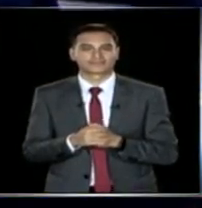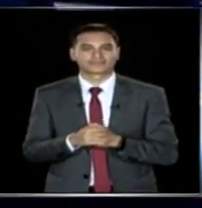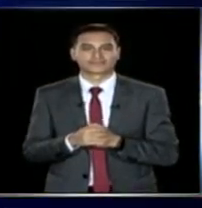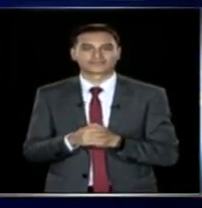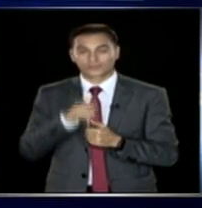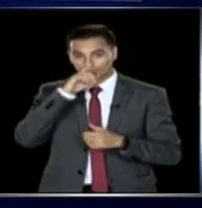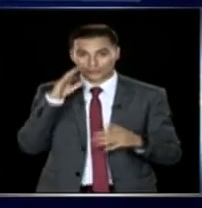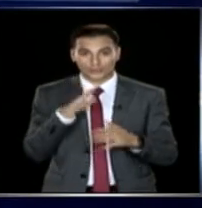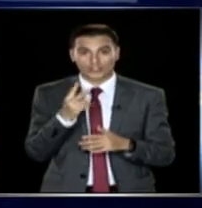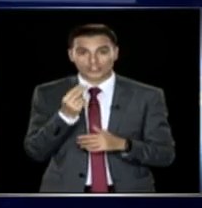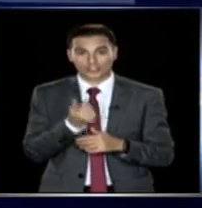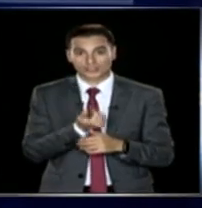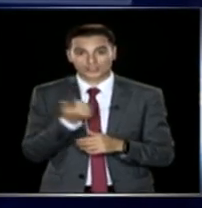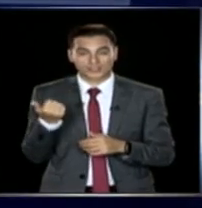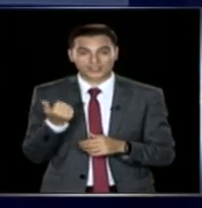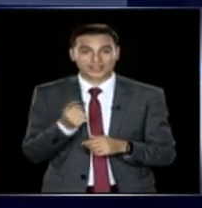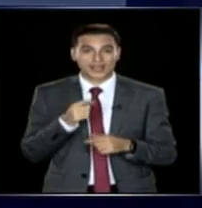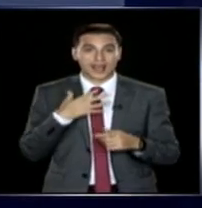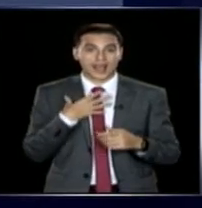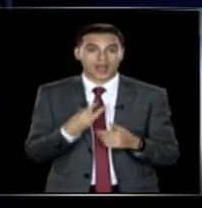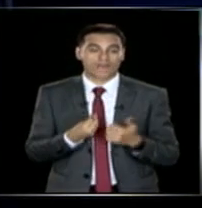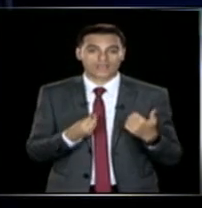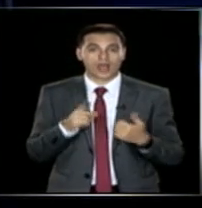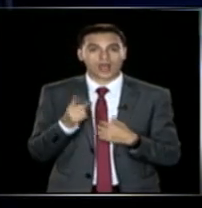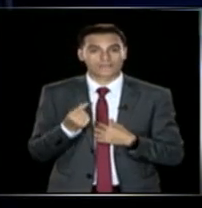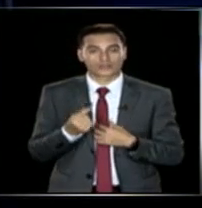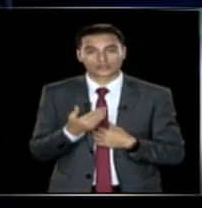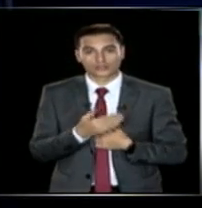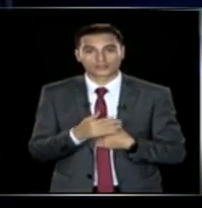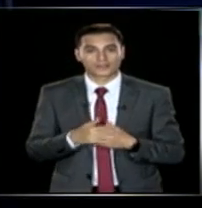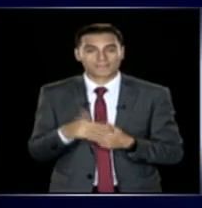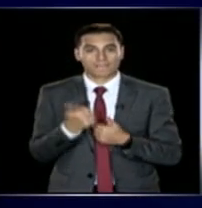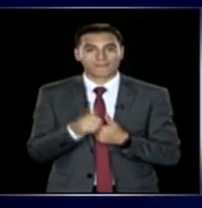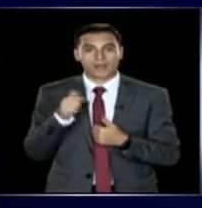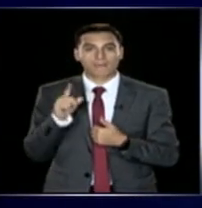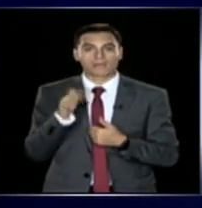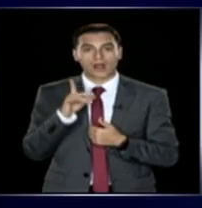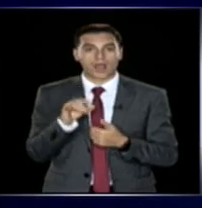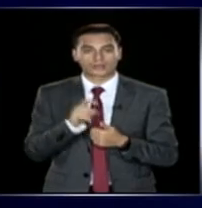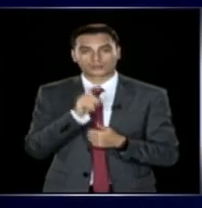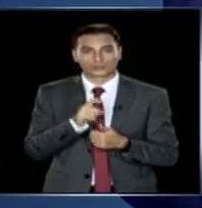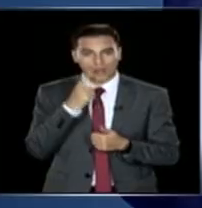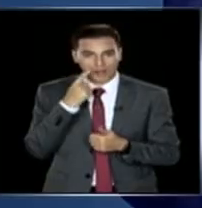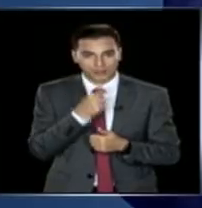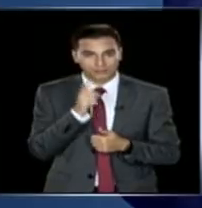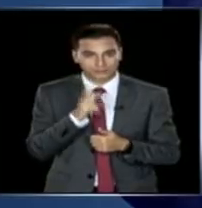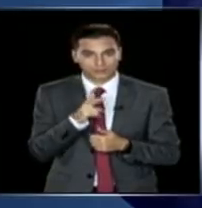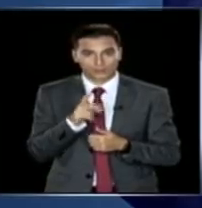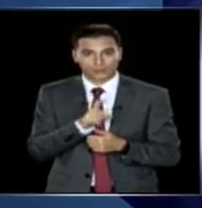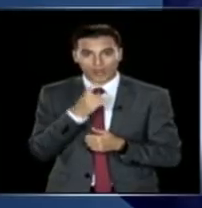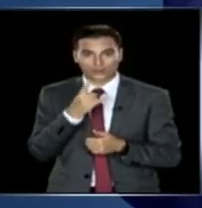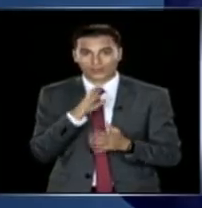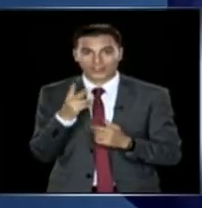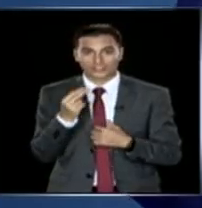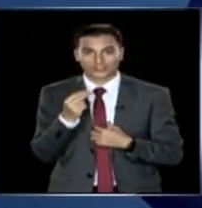السكور 20، الأوفياء 15. إبراهيم عندك سؤال، يا ترى السؤال